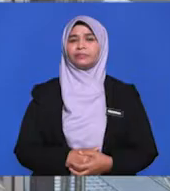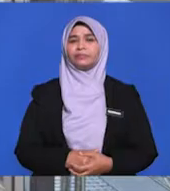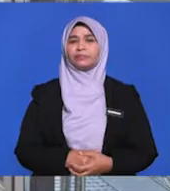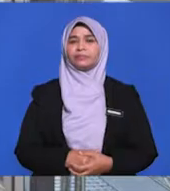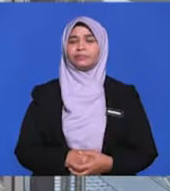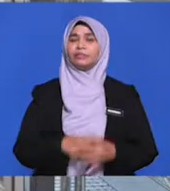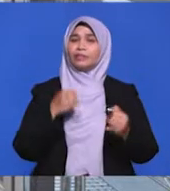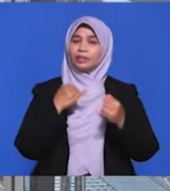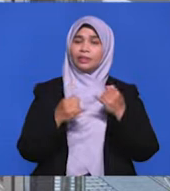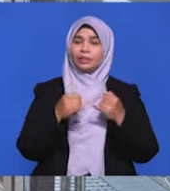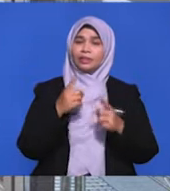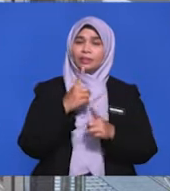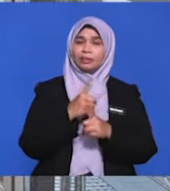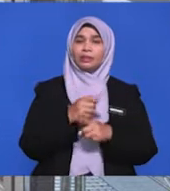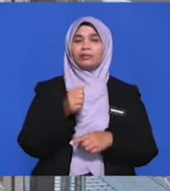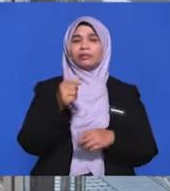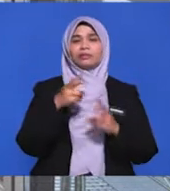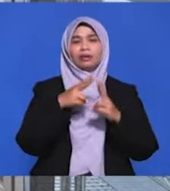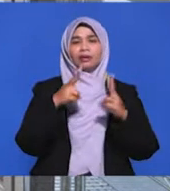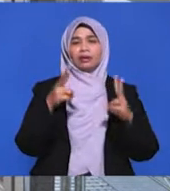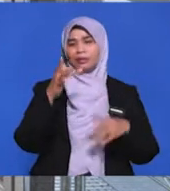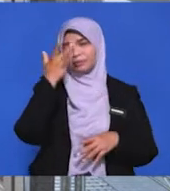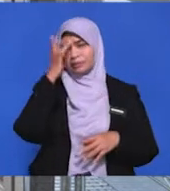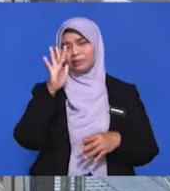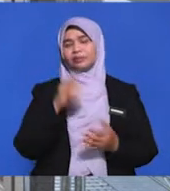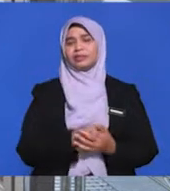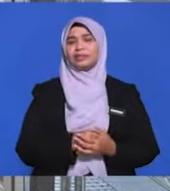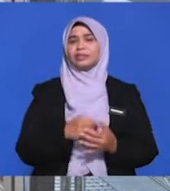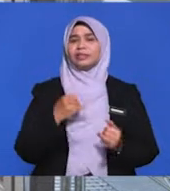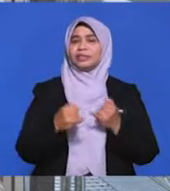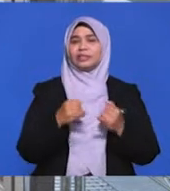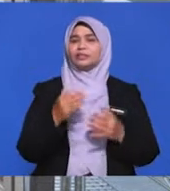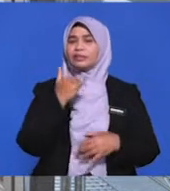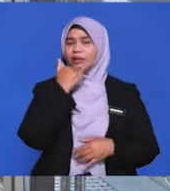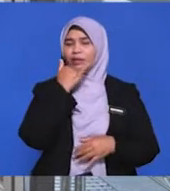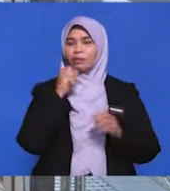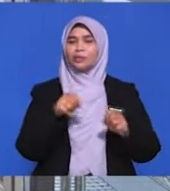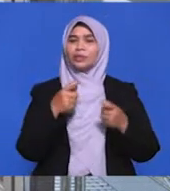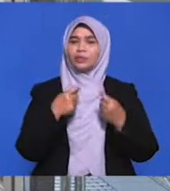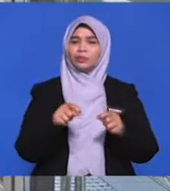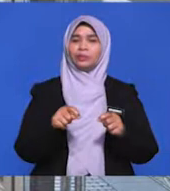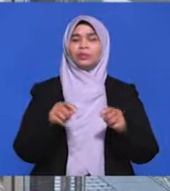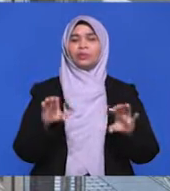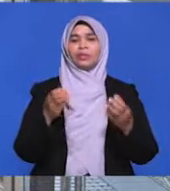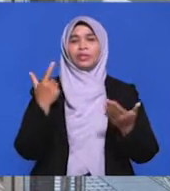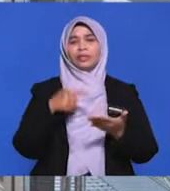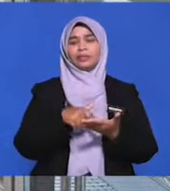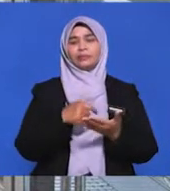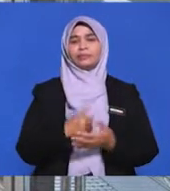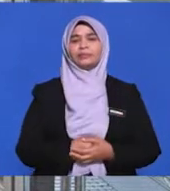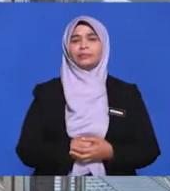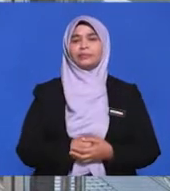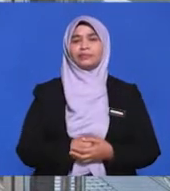jika betul anda sangat bijak jika salah Anda boleh Cuba buat sekali lagi